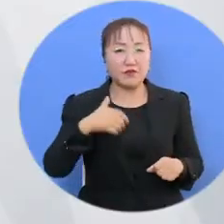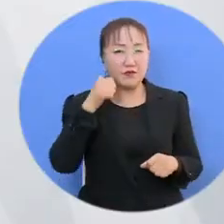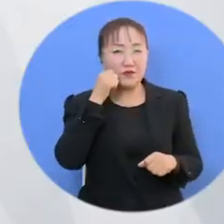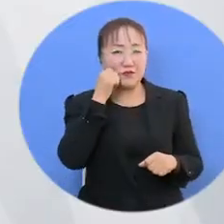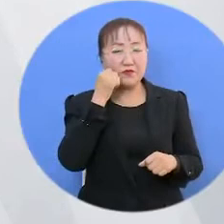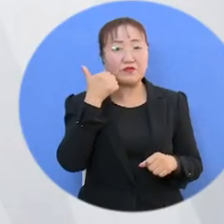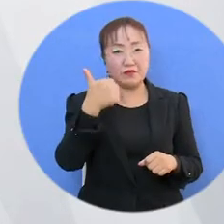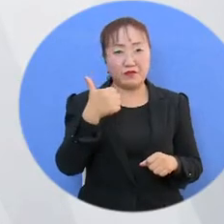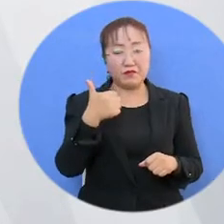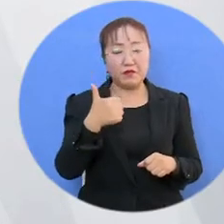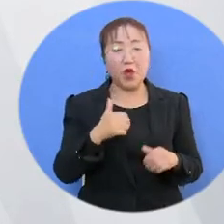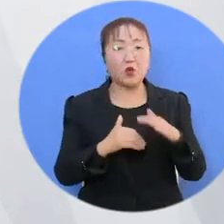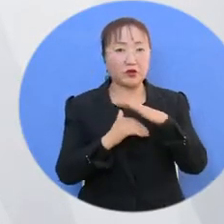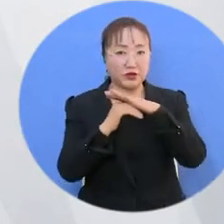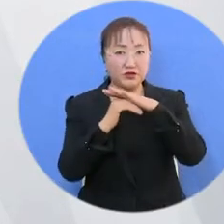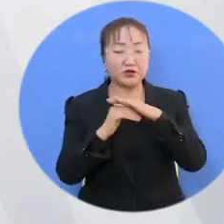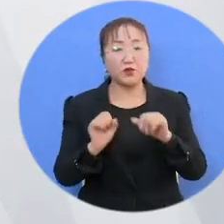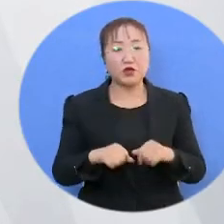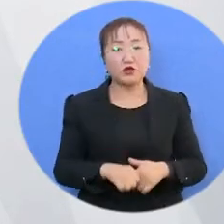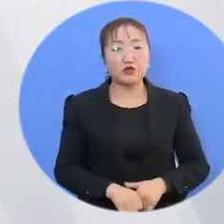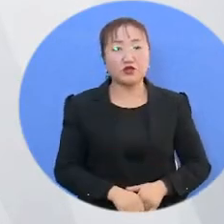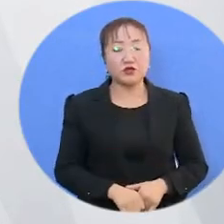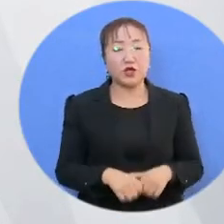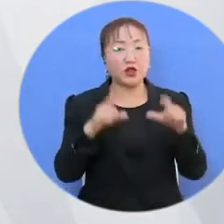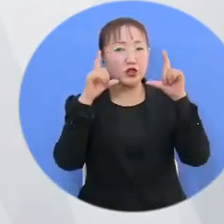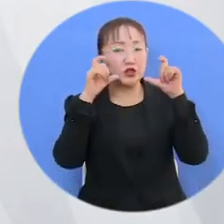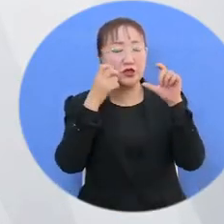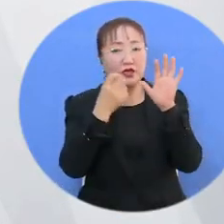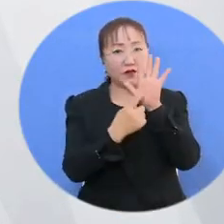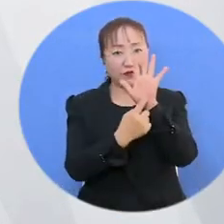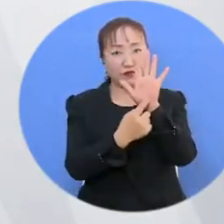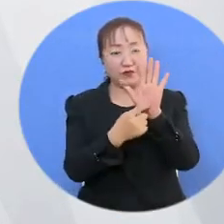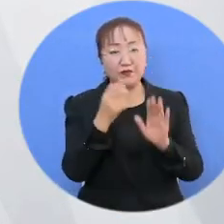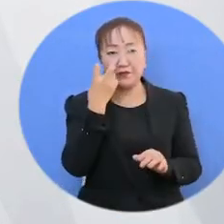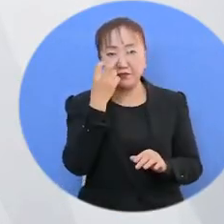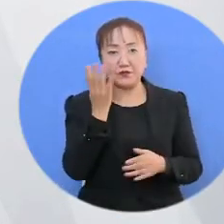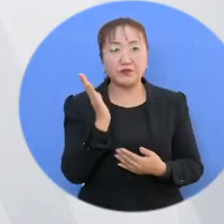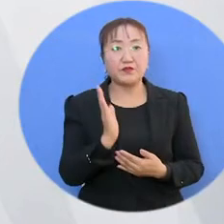байхын үндэс болдог. Хүүхдүүдэд дэлгэцэн дээрх зургийг ажиглаарай.